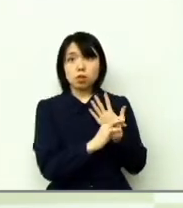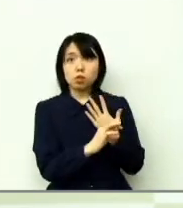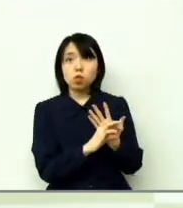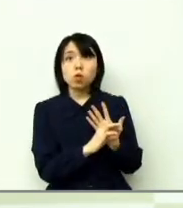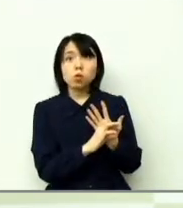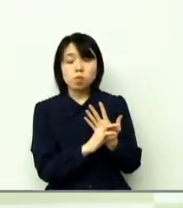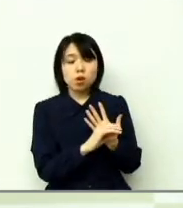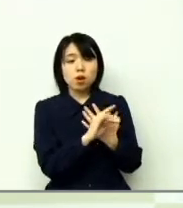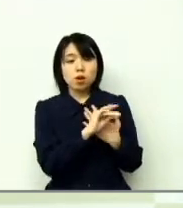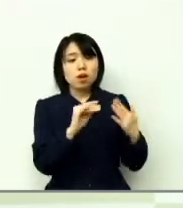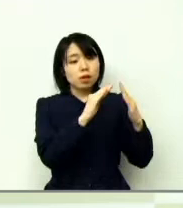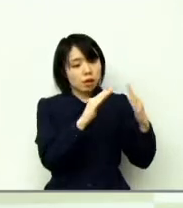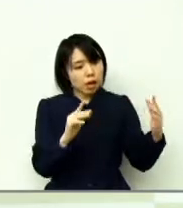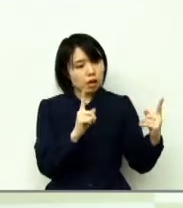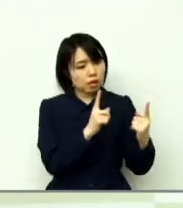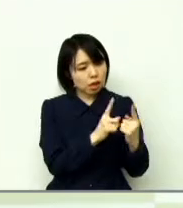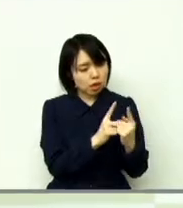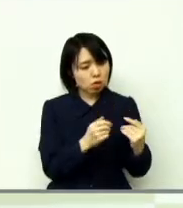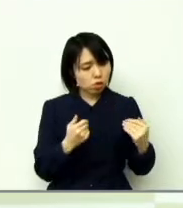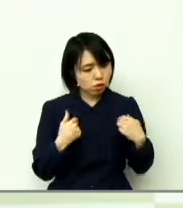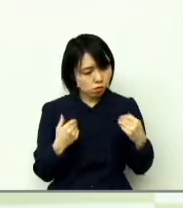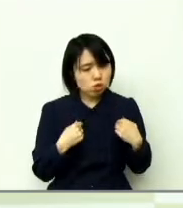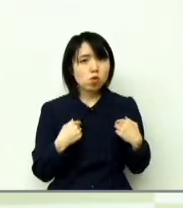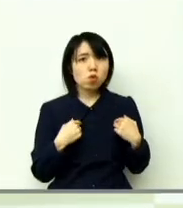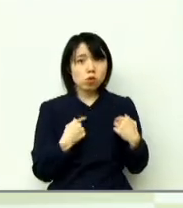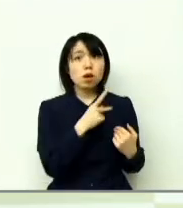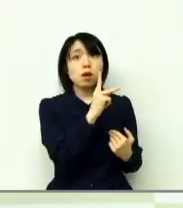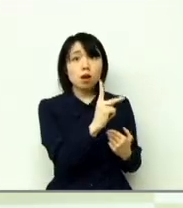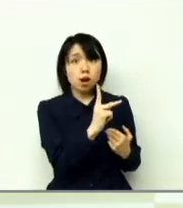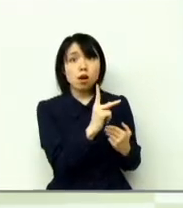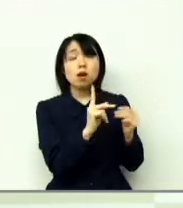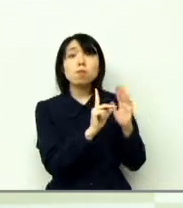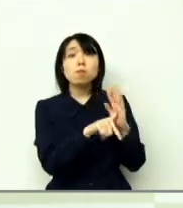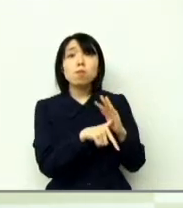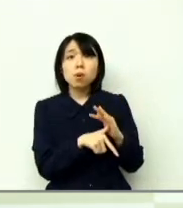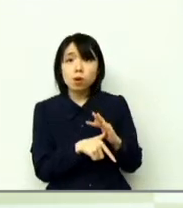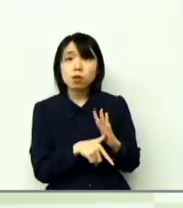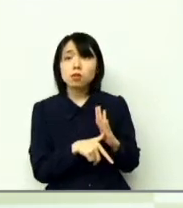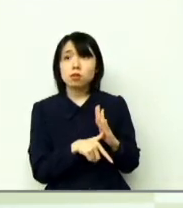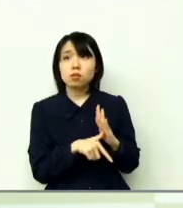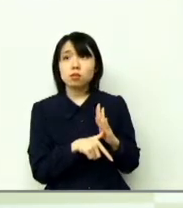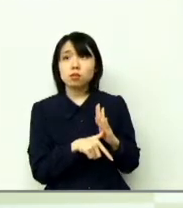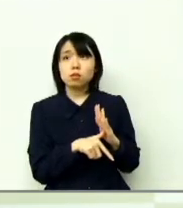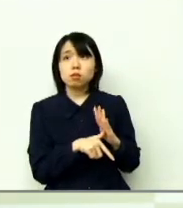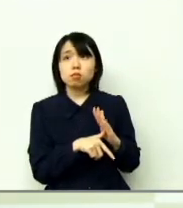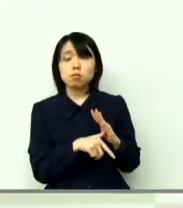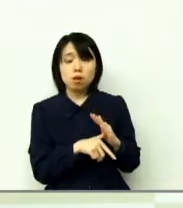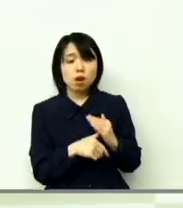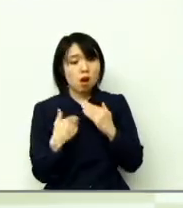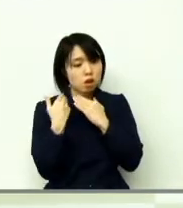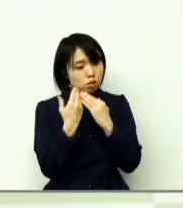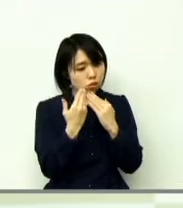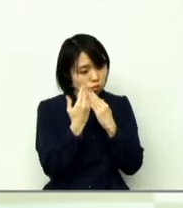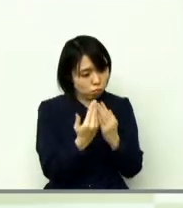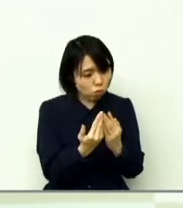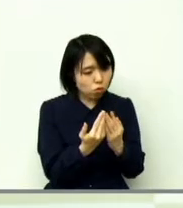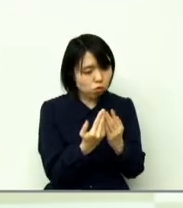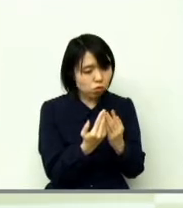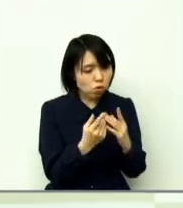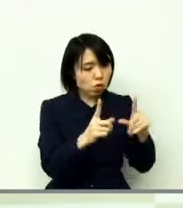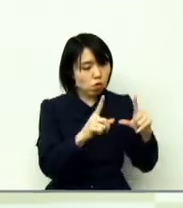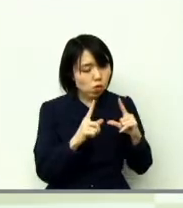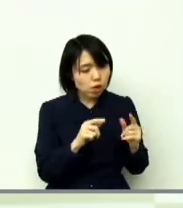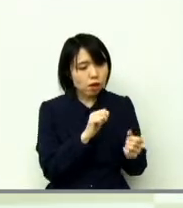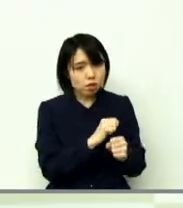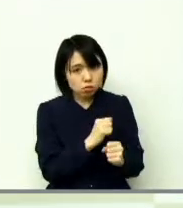議会との対応が多い所管の部分について言いますと、どうしても質問の状況を発行したりする